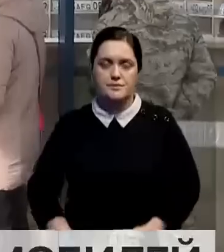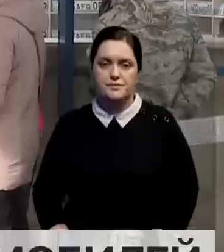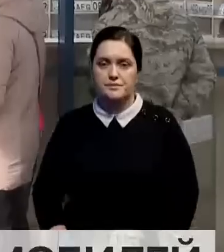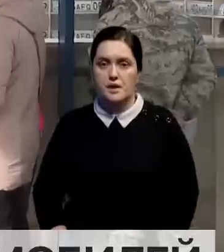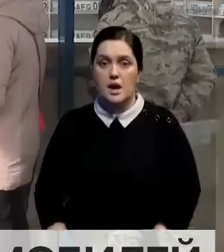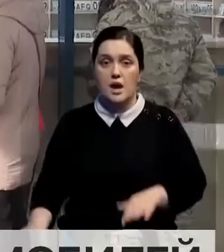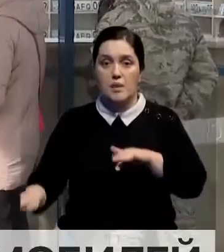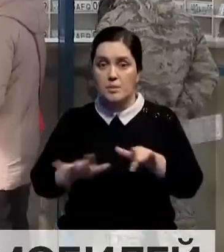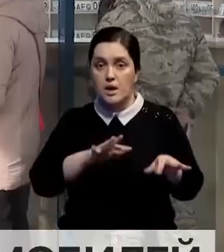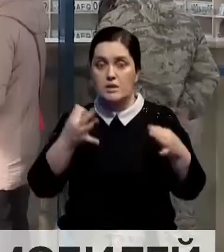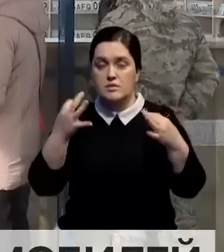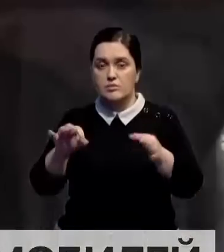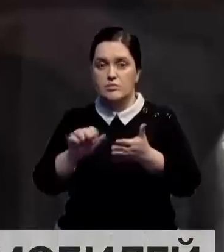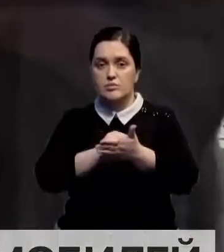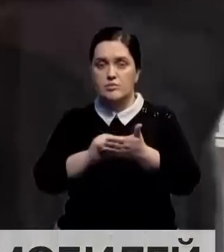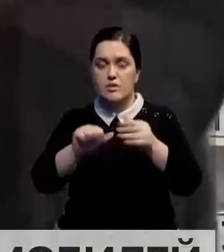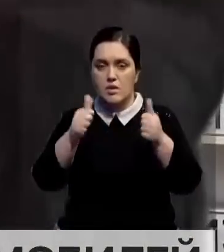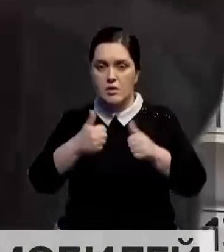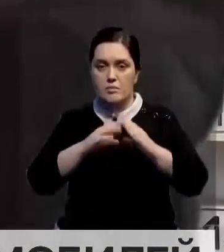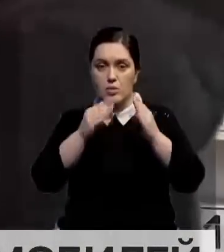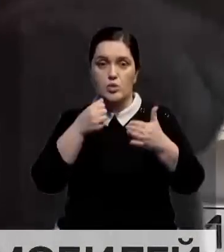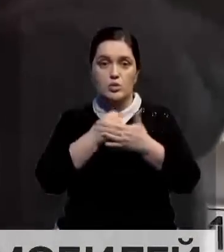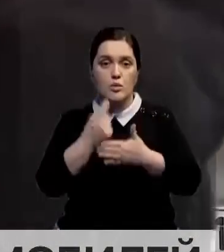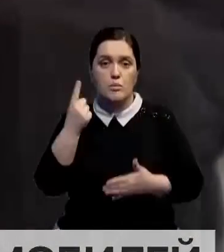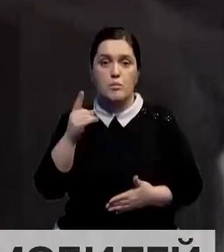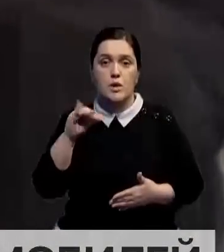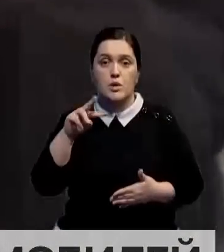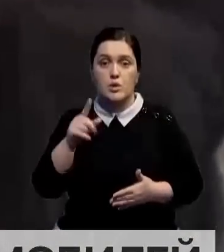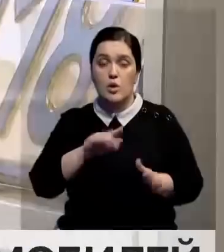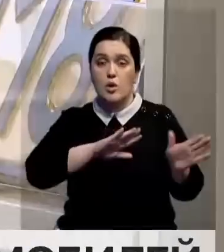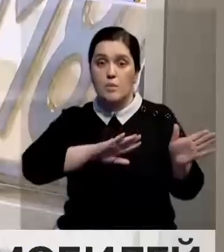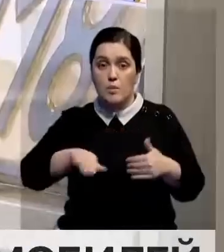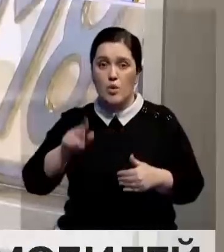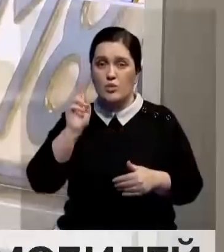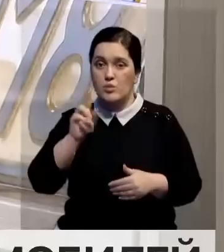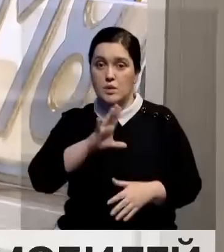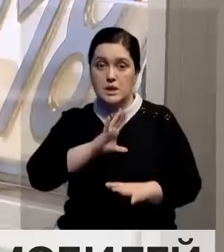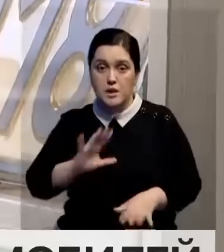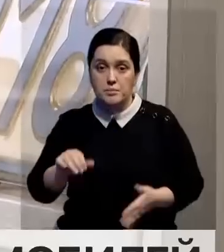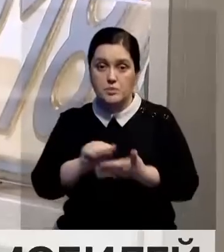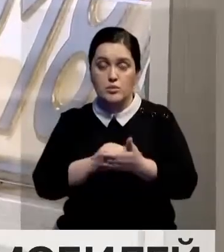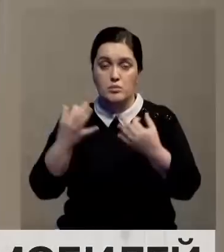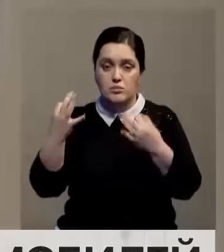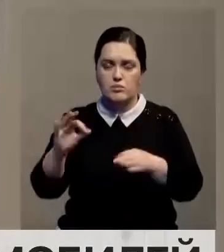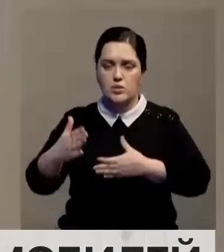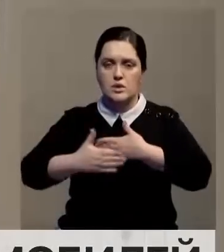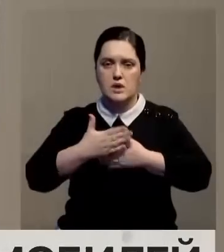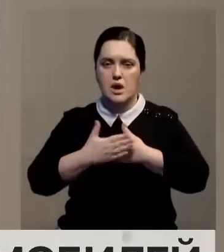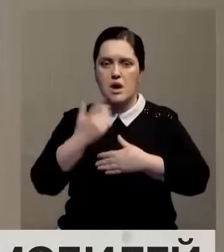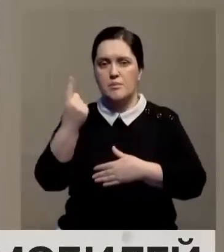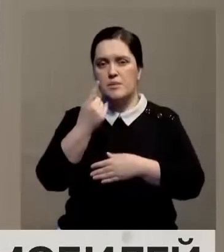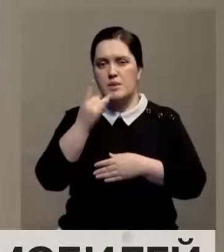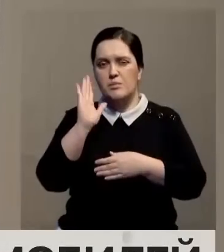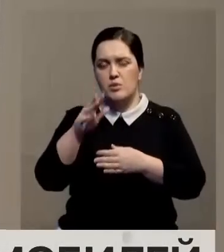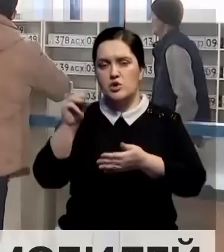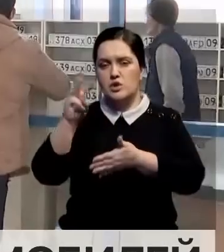Процесс легализации иностранных машин продлится до 1 июля. Сразу после начнут наказывать нарушителей. Первый раз водителям грозит штраф в